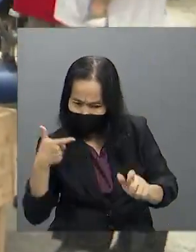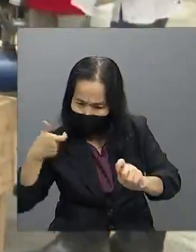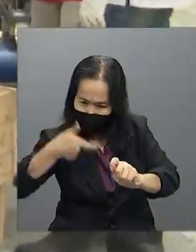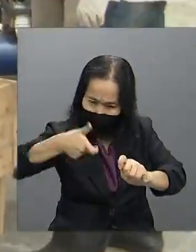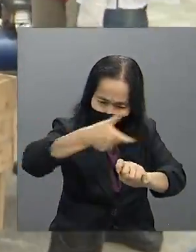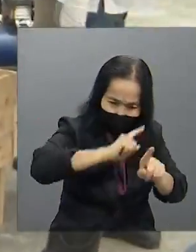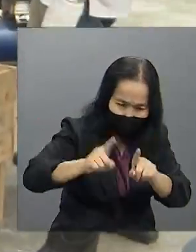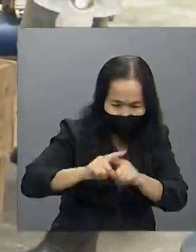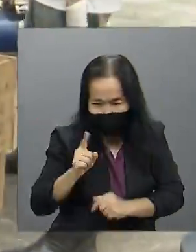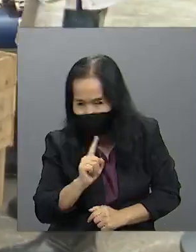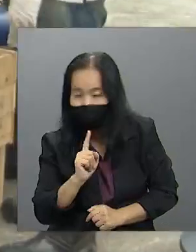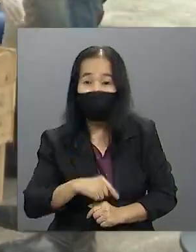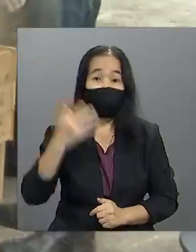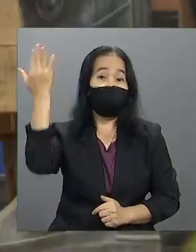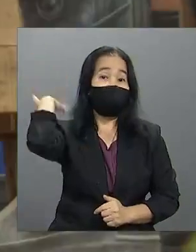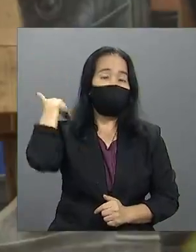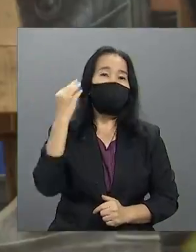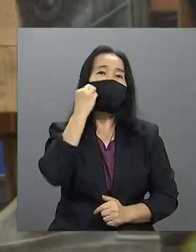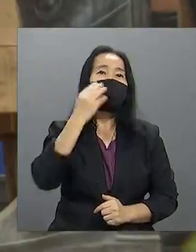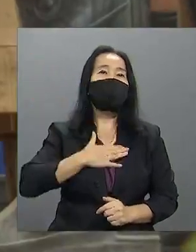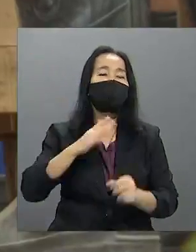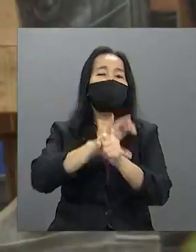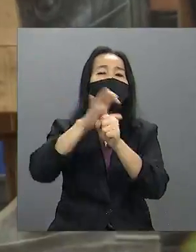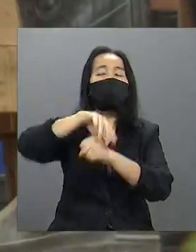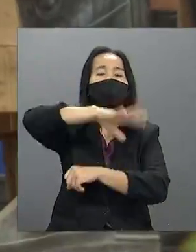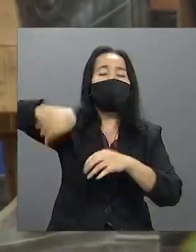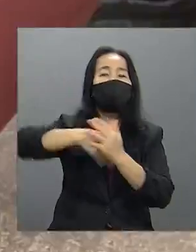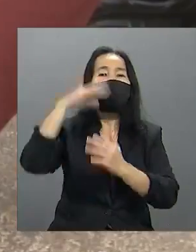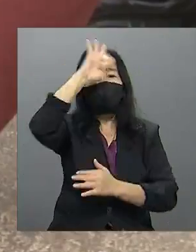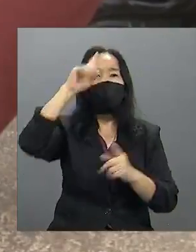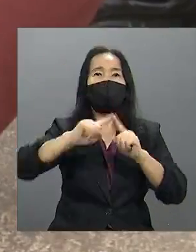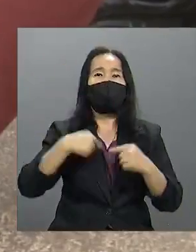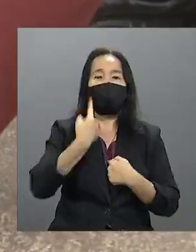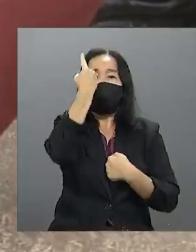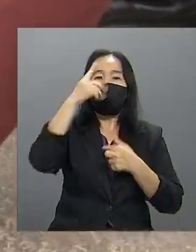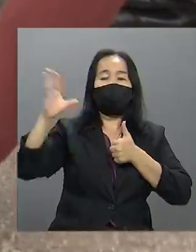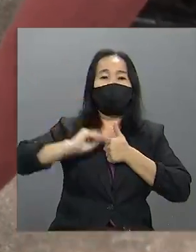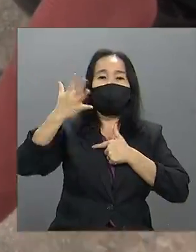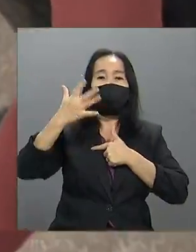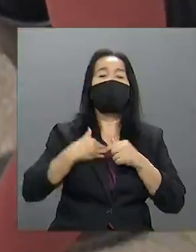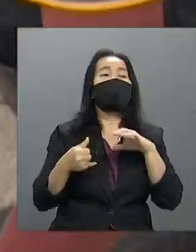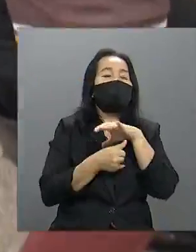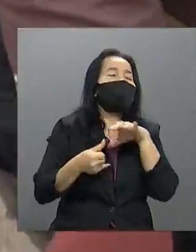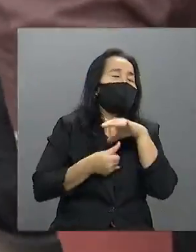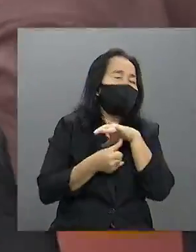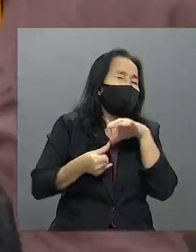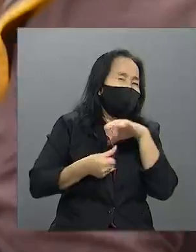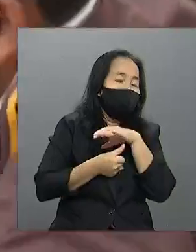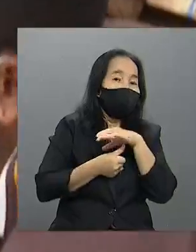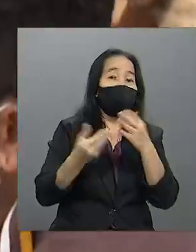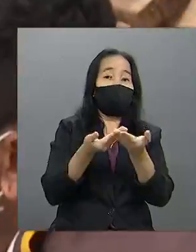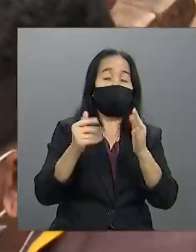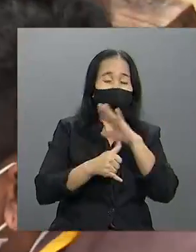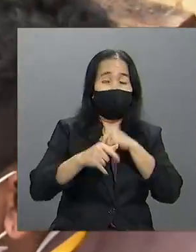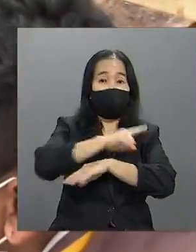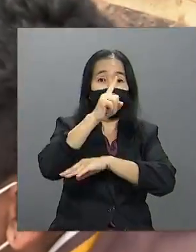านี้คือที่บ้านก็เป็นโควิดกันครับแต่คือว่าผมไม่ติดอยู่คนเดียวก็ถูกกักตัวเกือบ28วันครับ